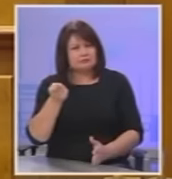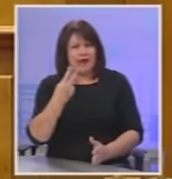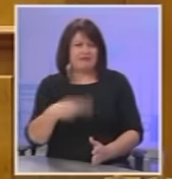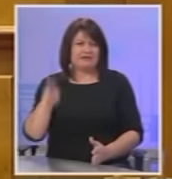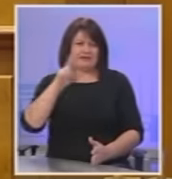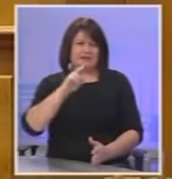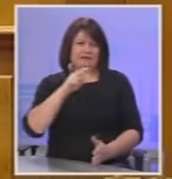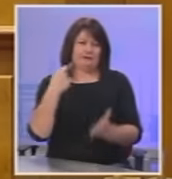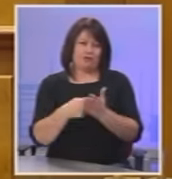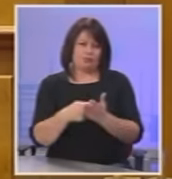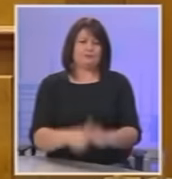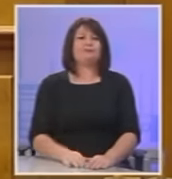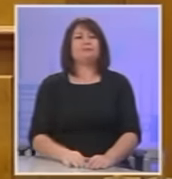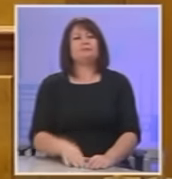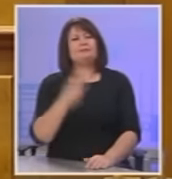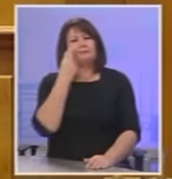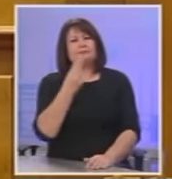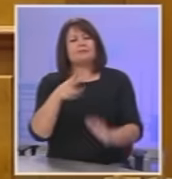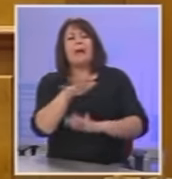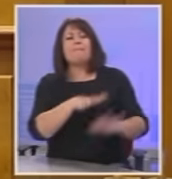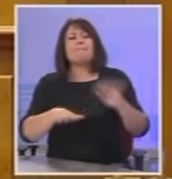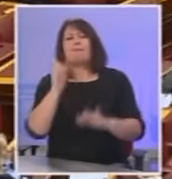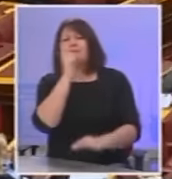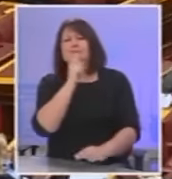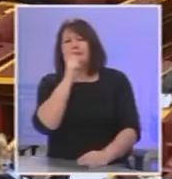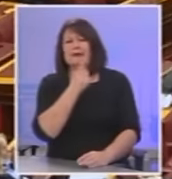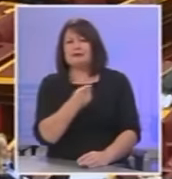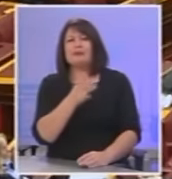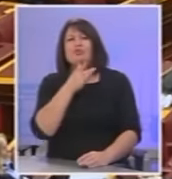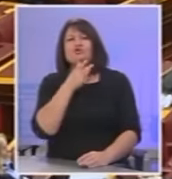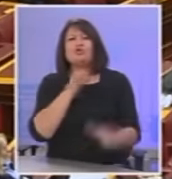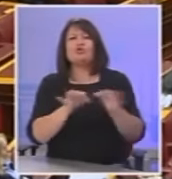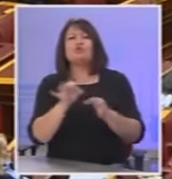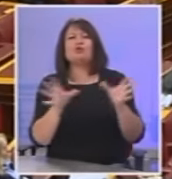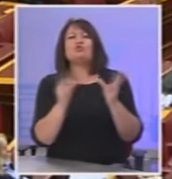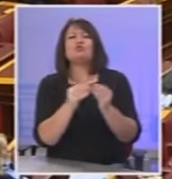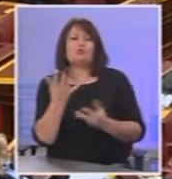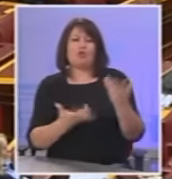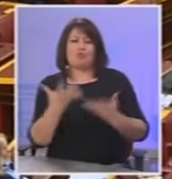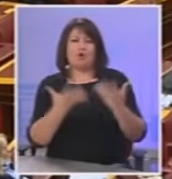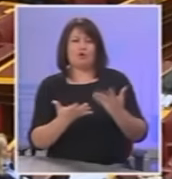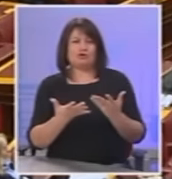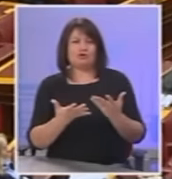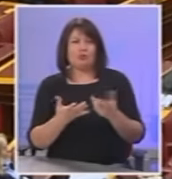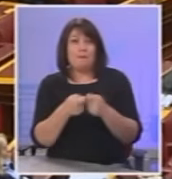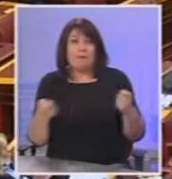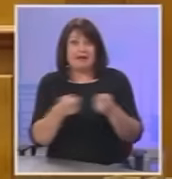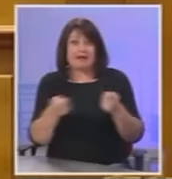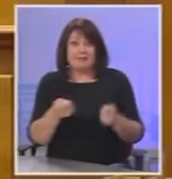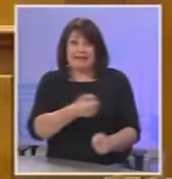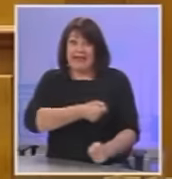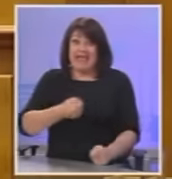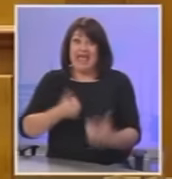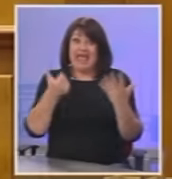Αποκαλύπτεται όμως ακόμα πιο ξεκάθαρα αυτή η πολιτική απάτη μέσα από το προσχέδιο του προϋπολογισμού που επιφυλάσσει μέτρα λιτότητας 6,5